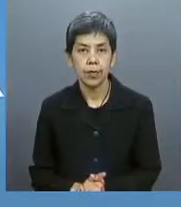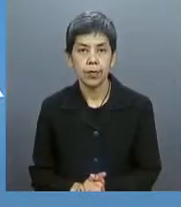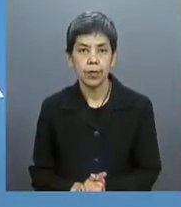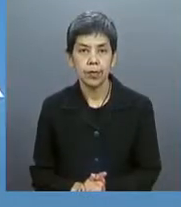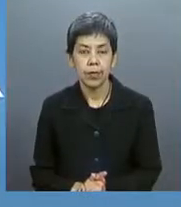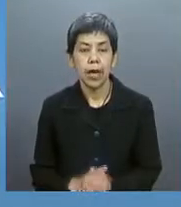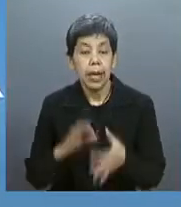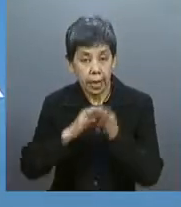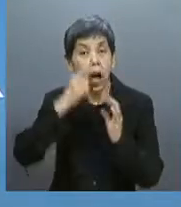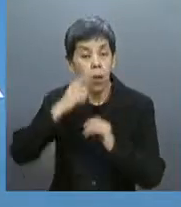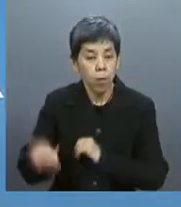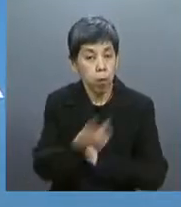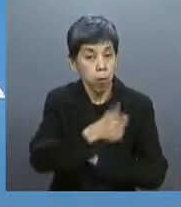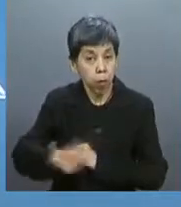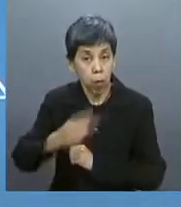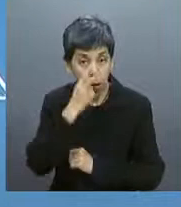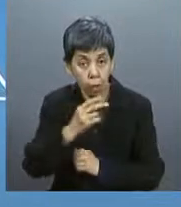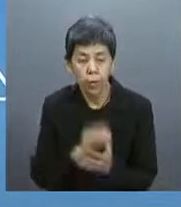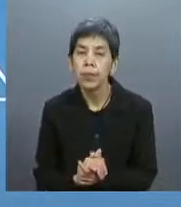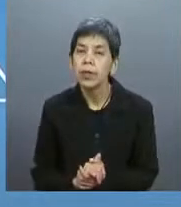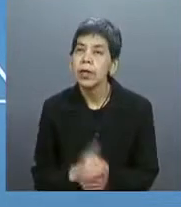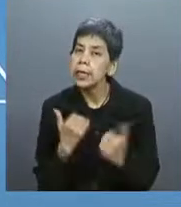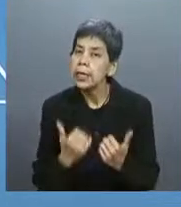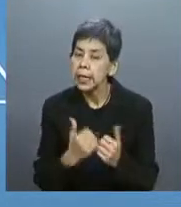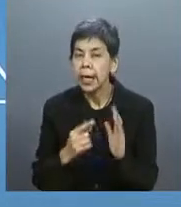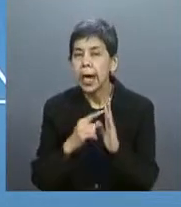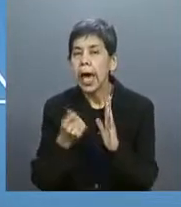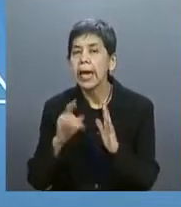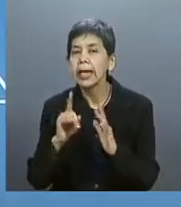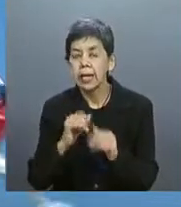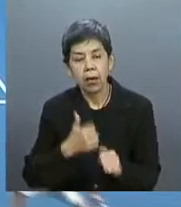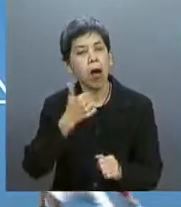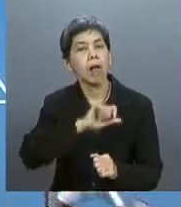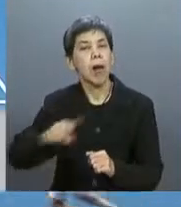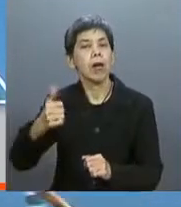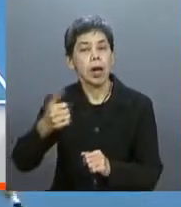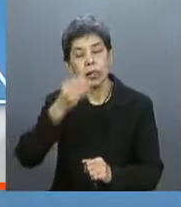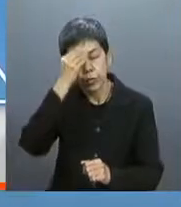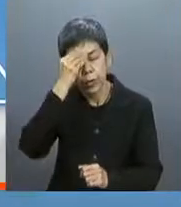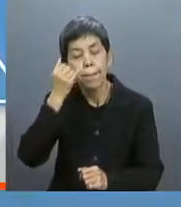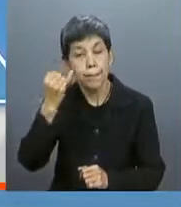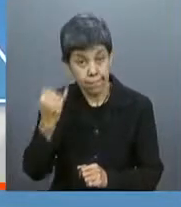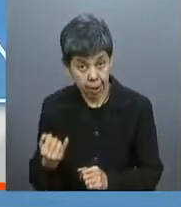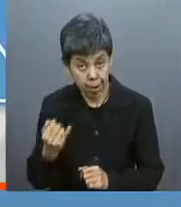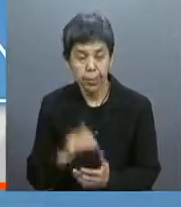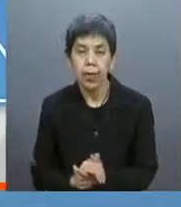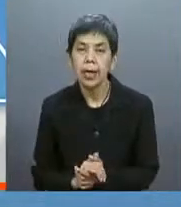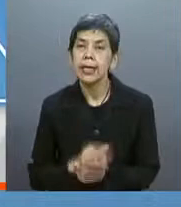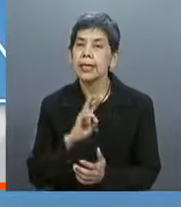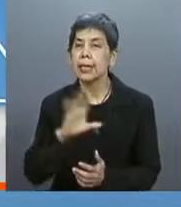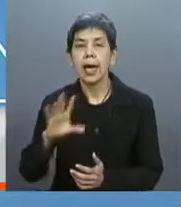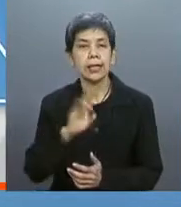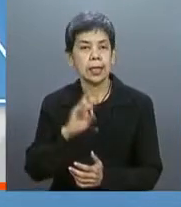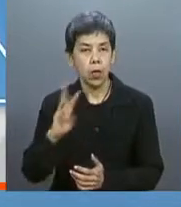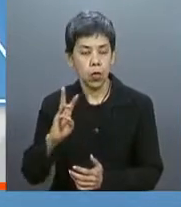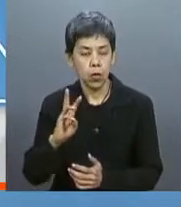ยังอยู่กีฬาที่ใช้แร็กเก็ตนะครับเทนนิสเดวิสครับเบิร์นกรุ๊ปรอบแรกแอนดี้เมเร่เล่น5เซตเอาชนะเคอินิชิโกริจากญี่ปุ่น7ต่อ5 7ต่อ